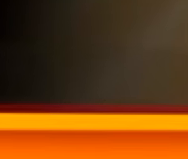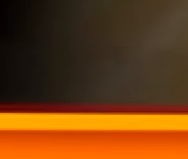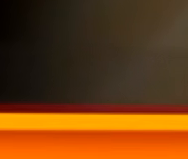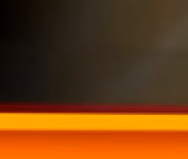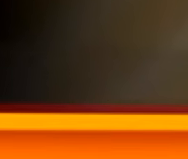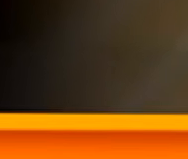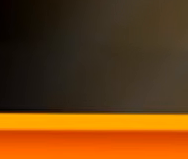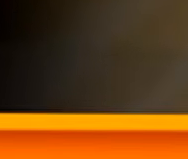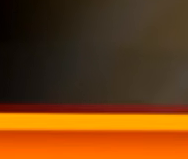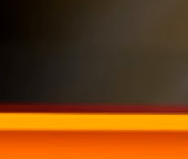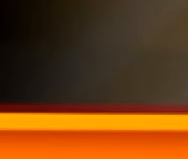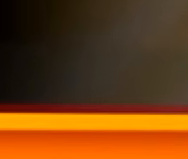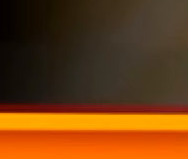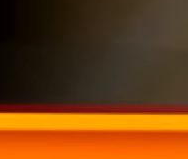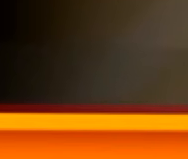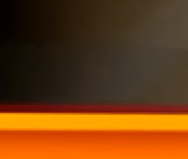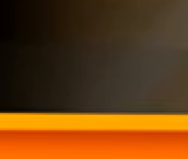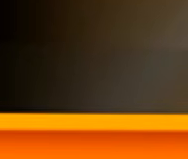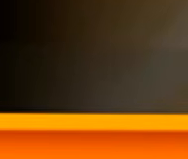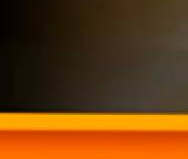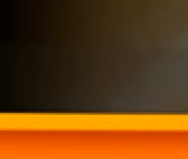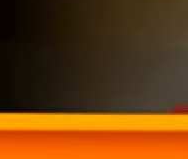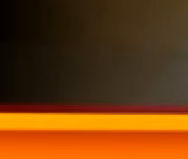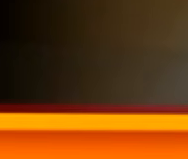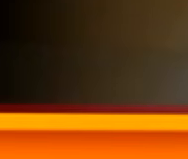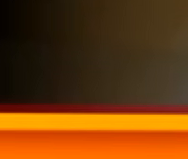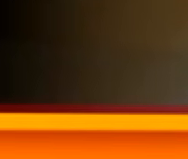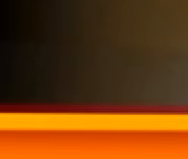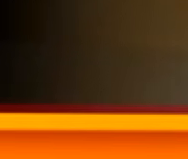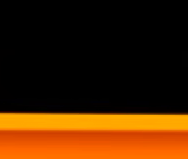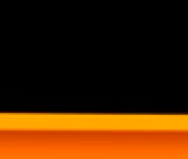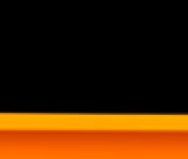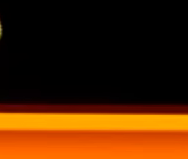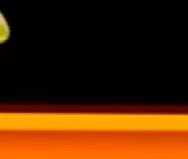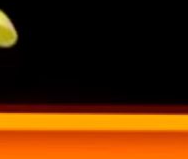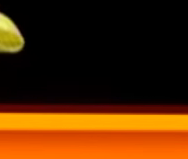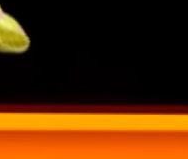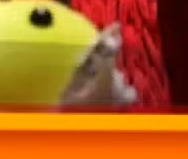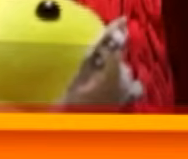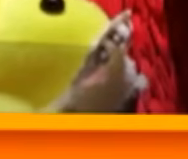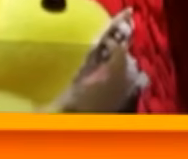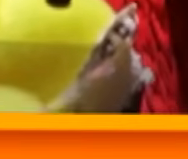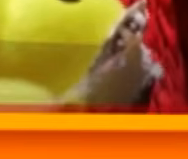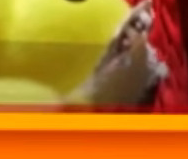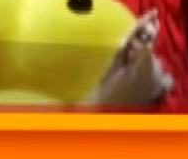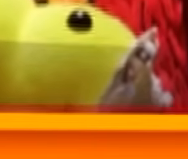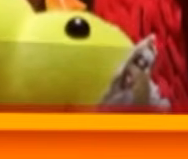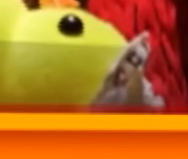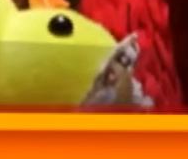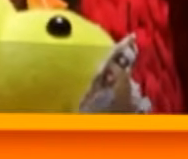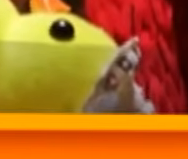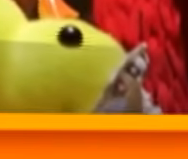At paandar na baby hair clip na uusong fashion trend. Saan ba yan nagsimula?